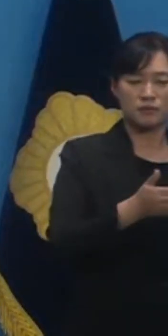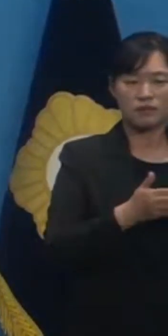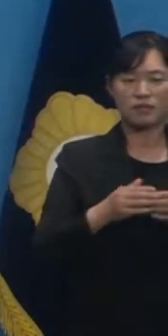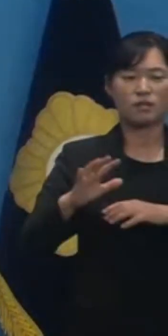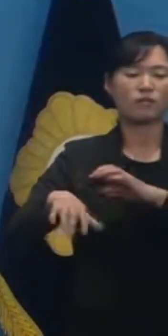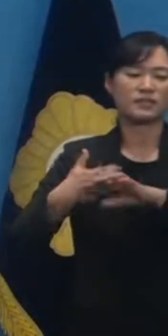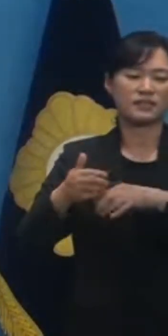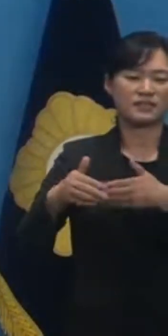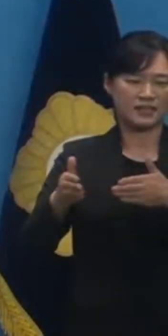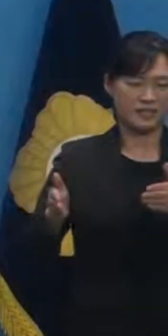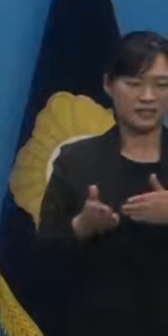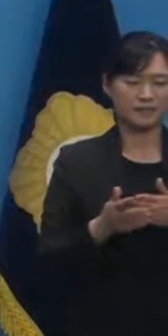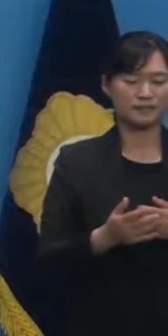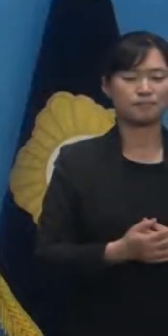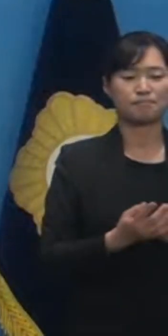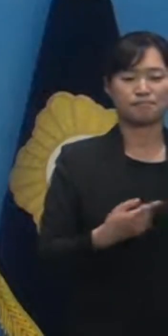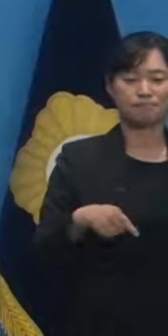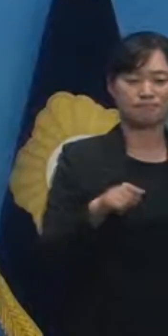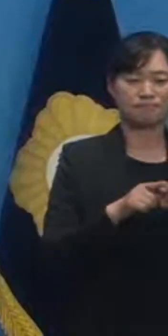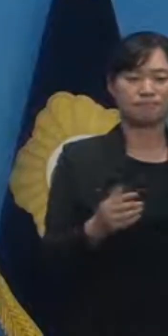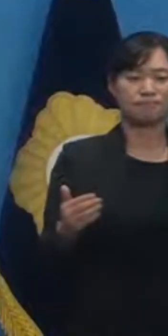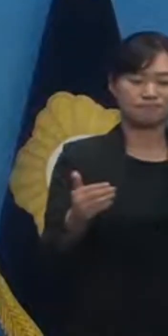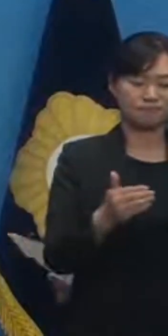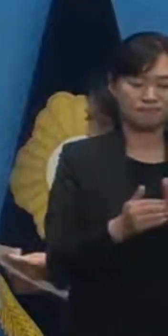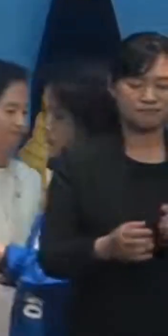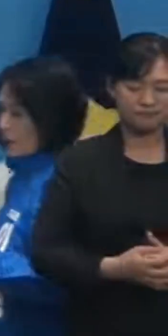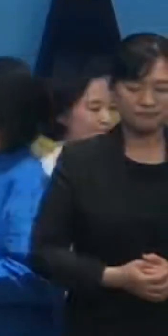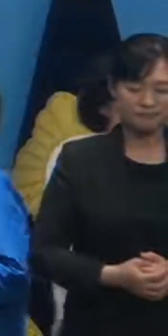1동 감사합니다.